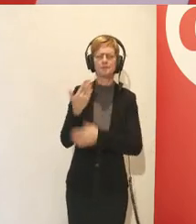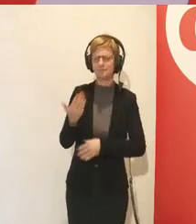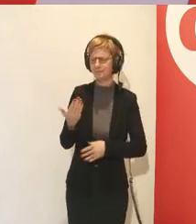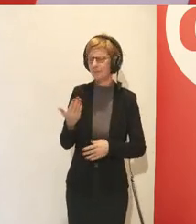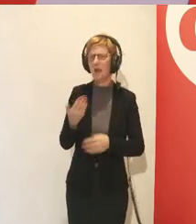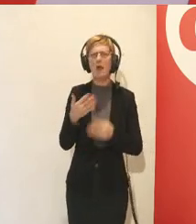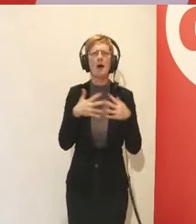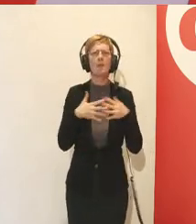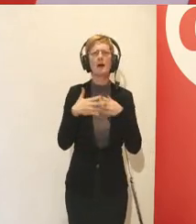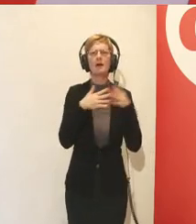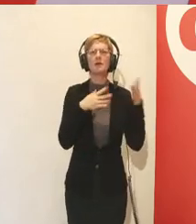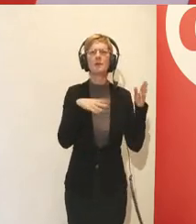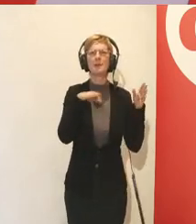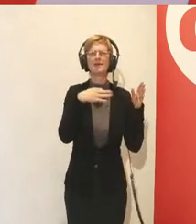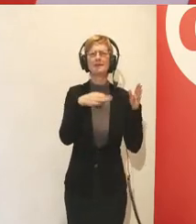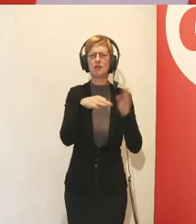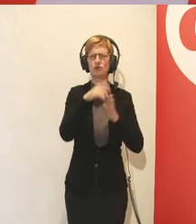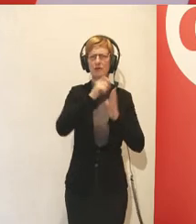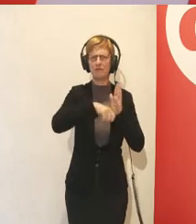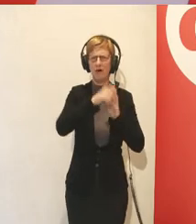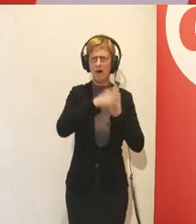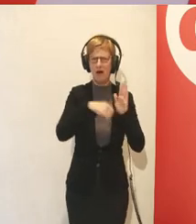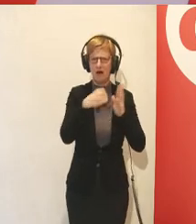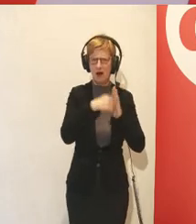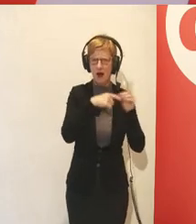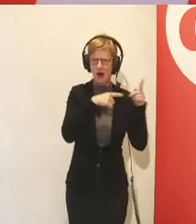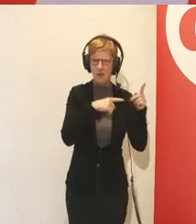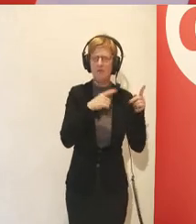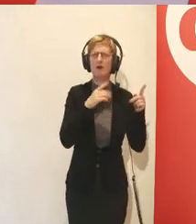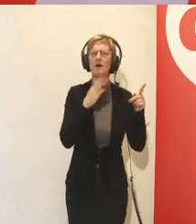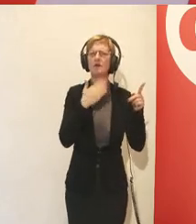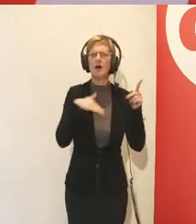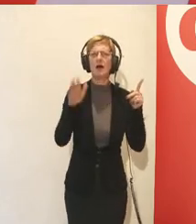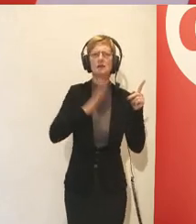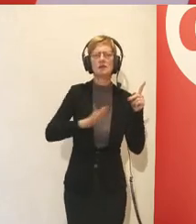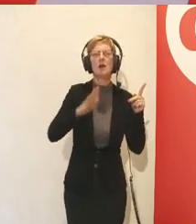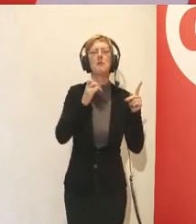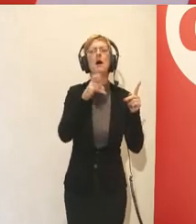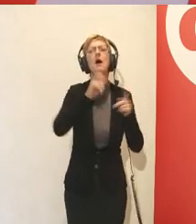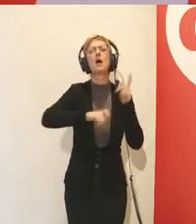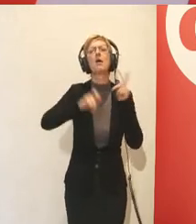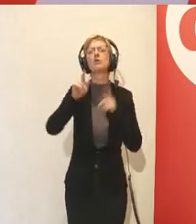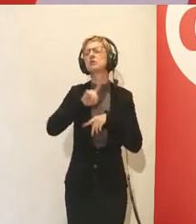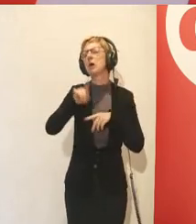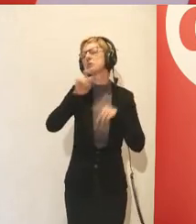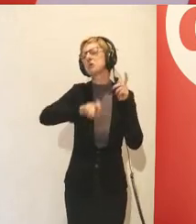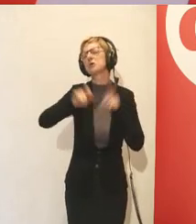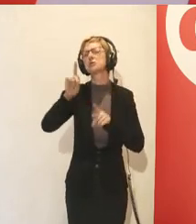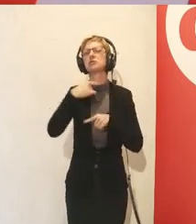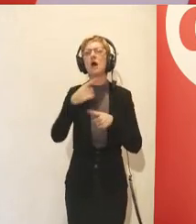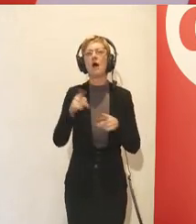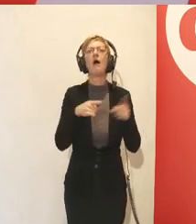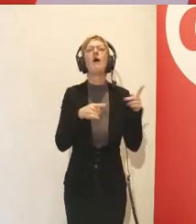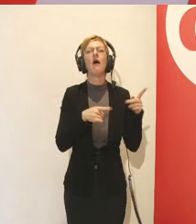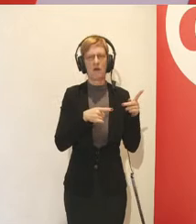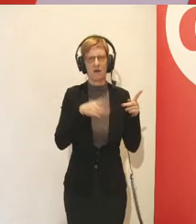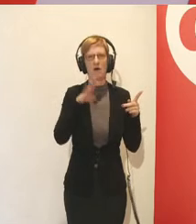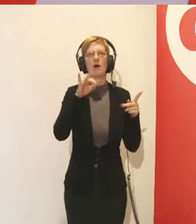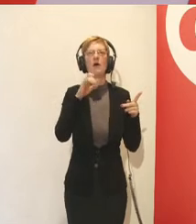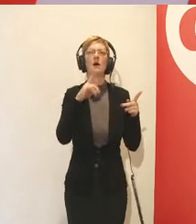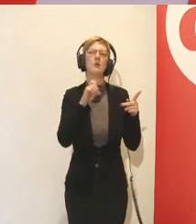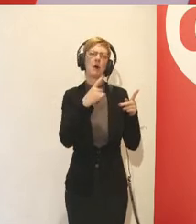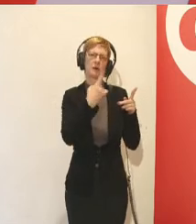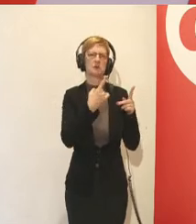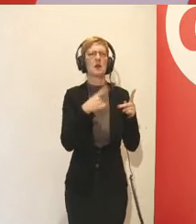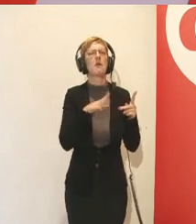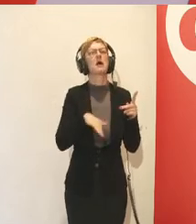im amerikanischen präsidentschaftswahlkampf zigtausend leute schon der festen meinung waren dass joe biden kinderschänder ist bevor das überhaupt eine